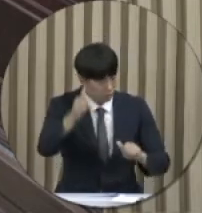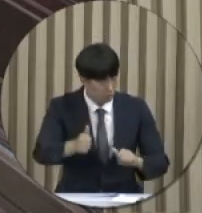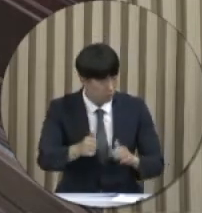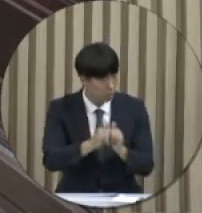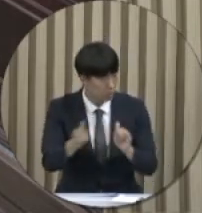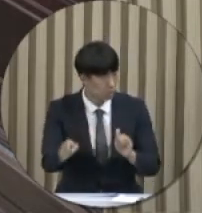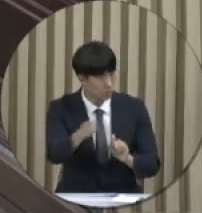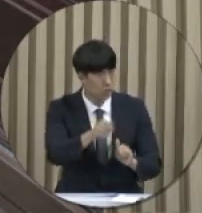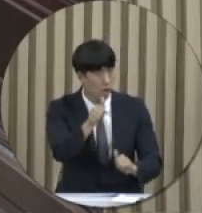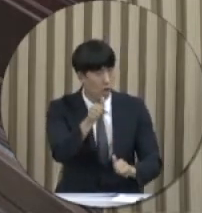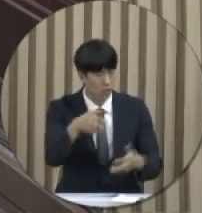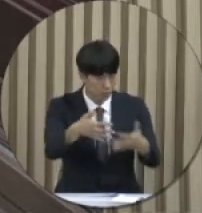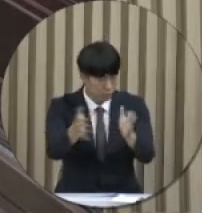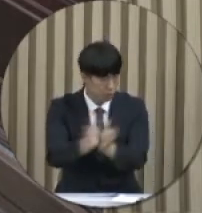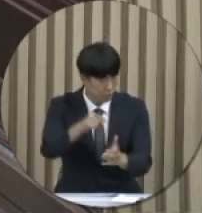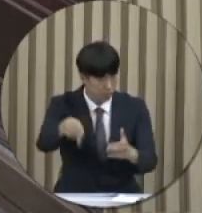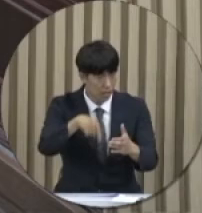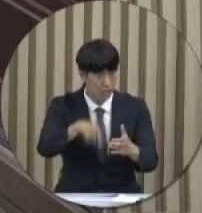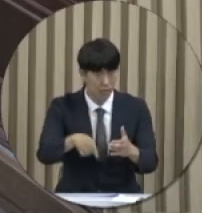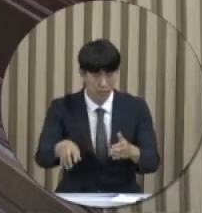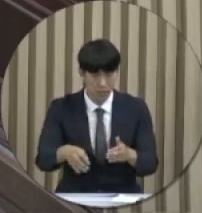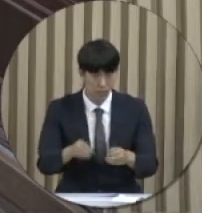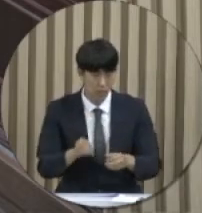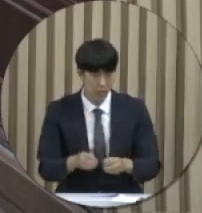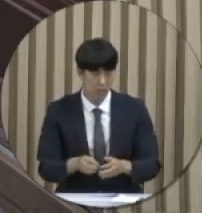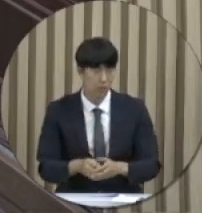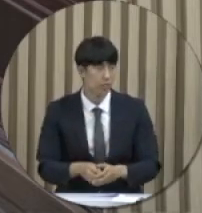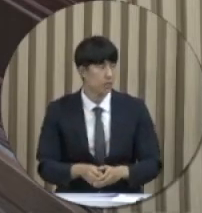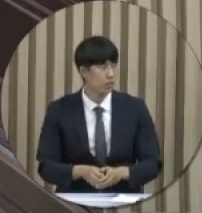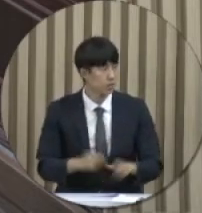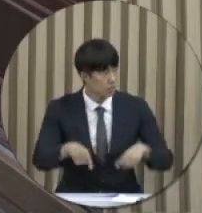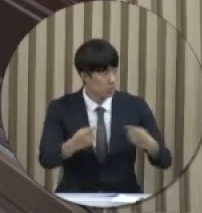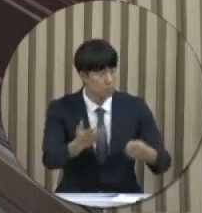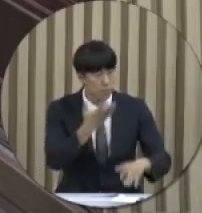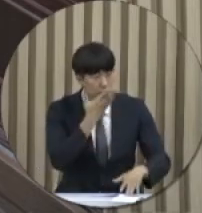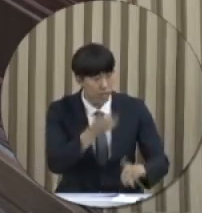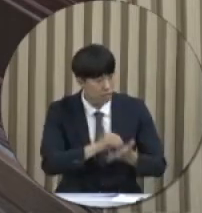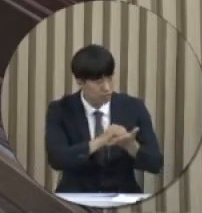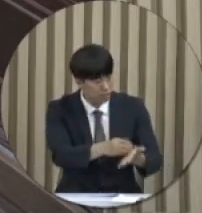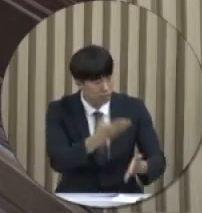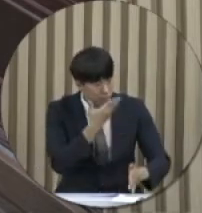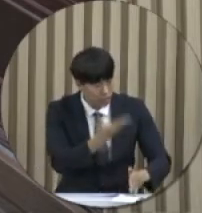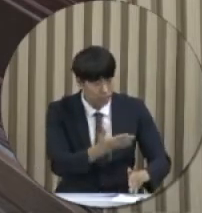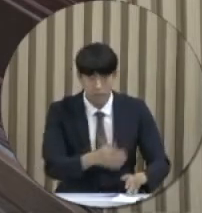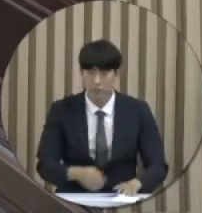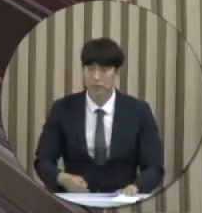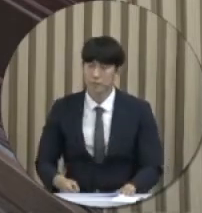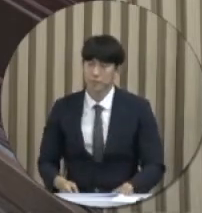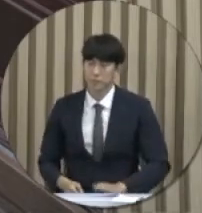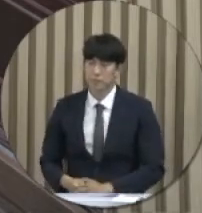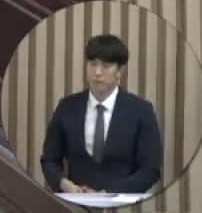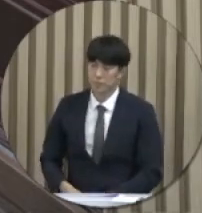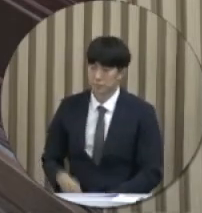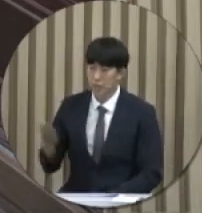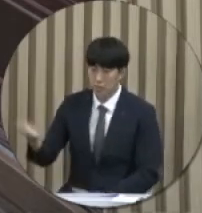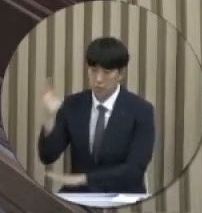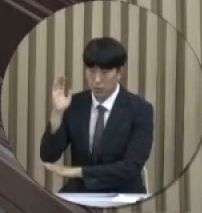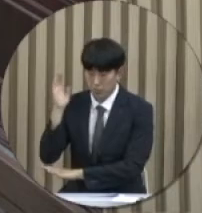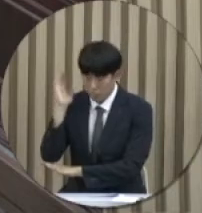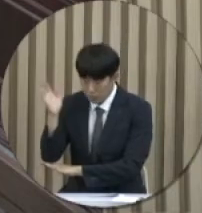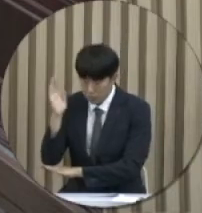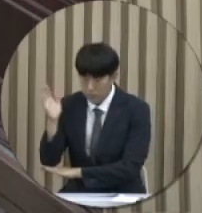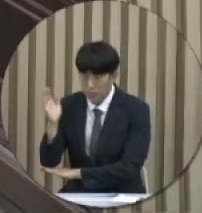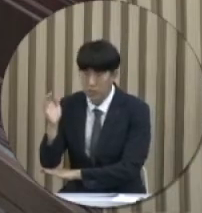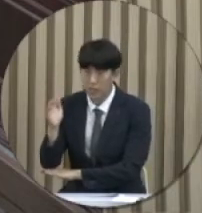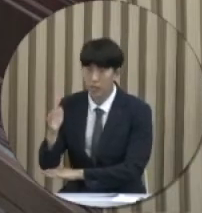안에 협의체의 구성원이 될 수가 있는 건지 한번 여쭤보도록 하겠습니다. 모두 반에서도 임채도 의원님께서